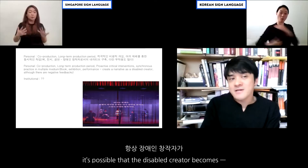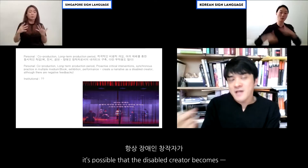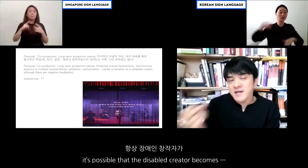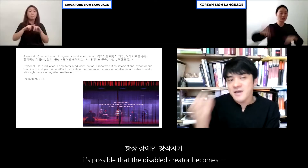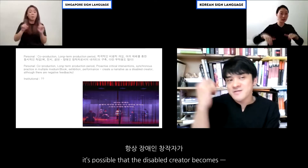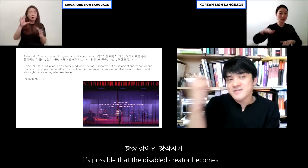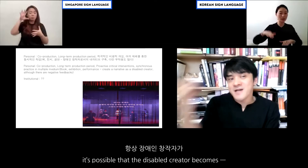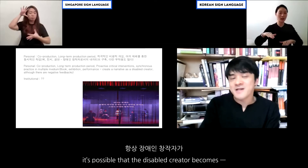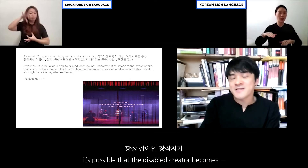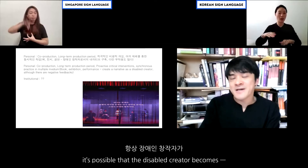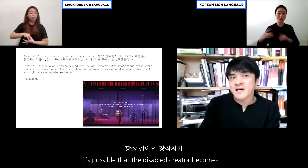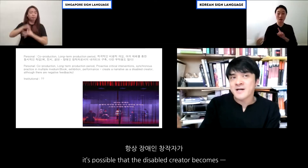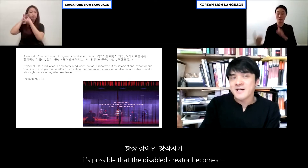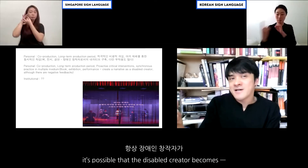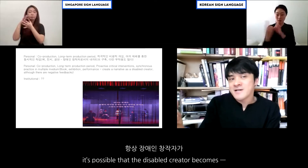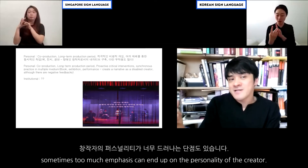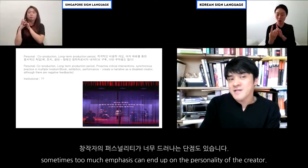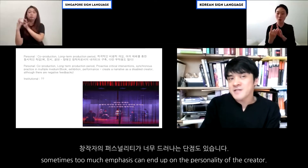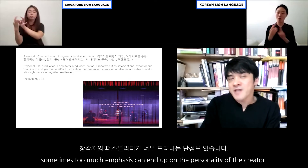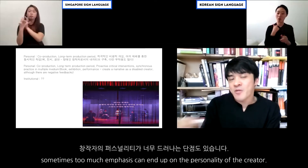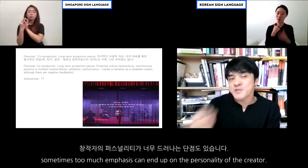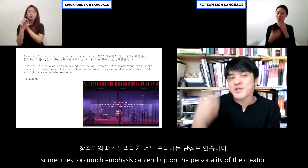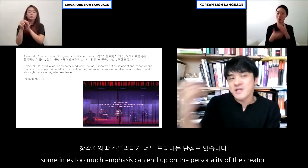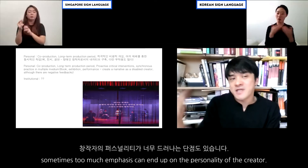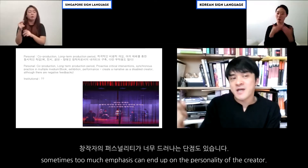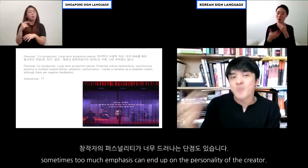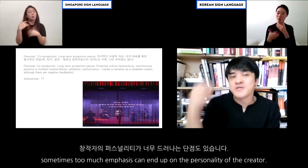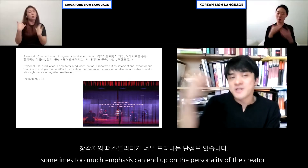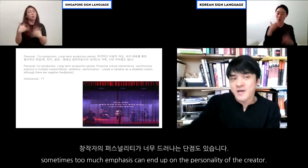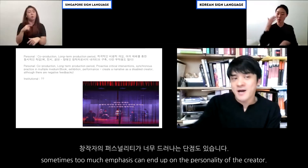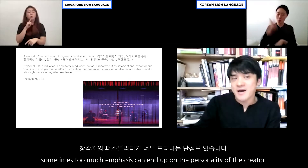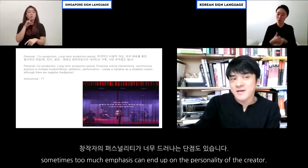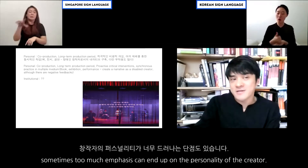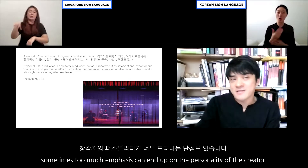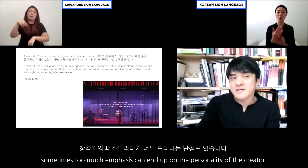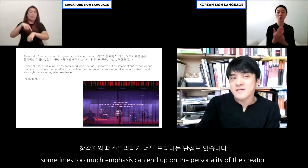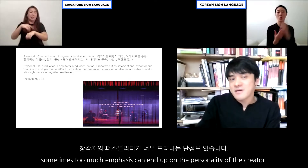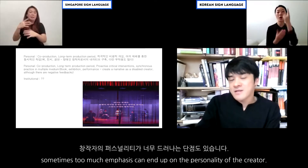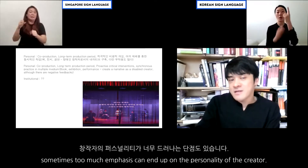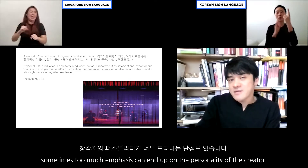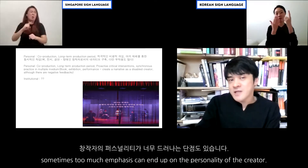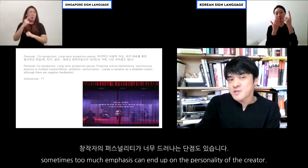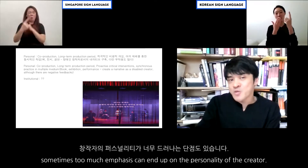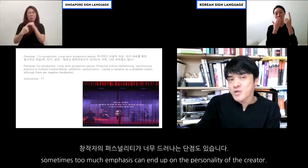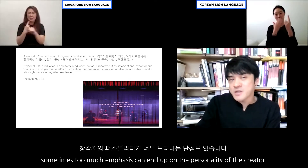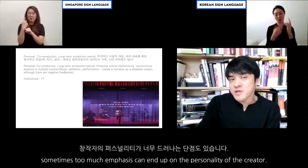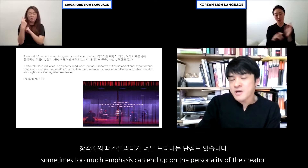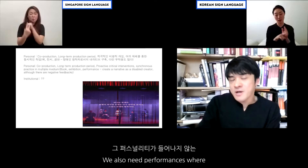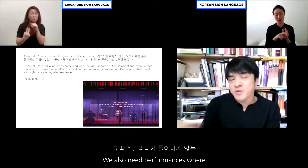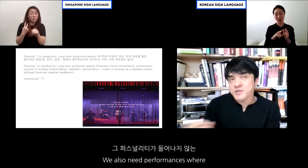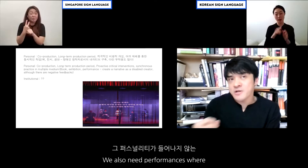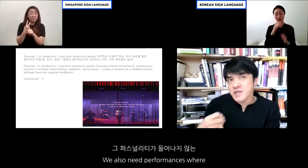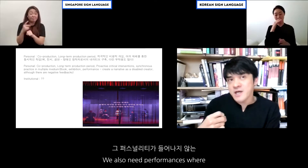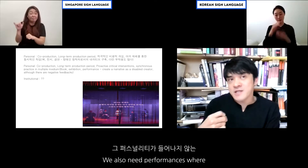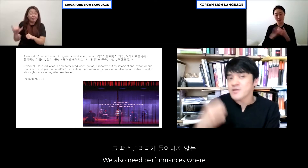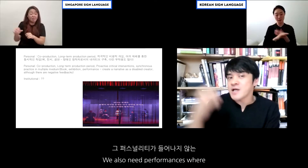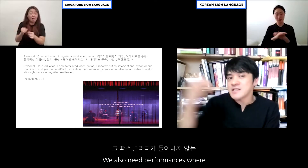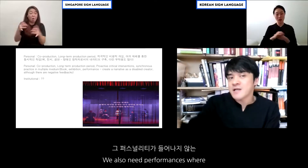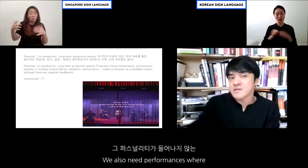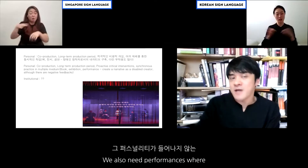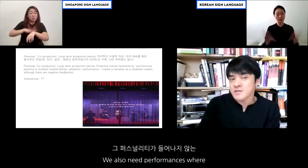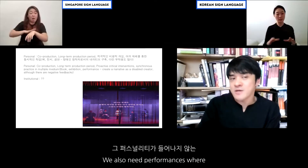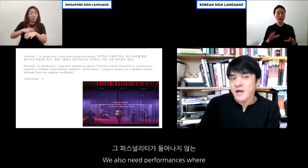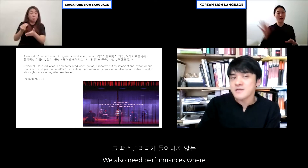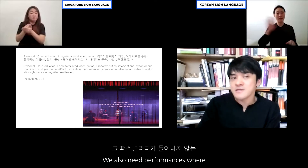항상 장애인 창작자의 퍼스널리티가 너무 드러나는 단점도 있습니다. 그러니까 퍼스널리티가